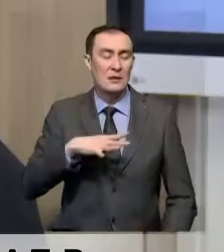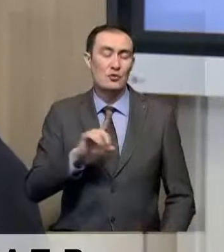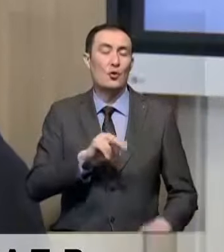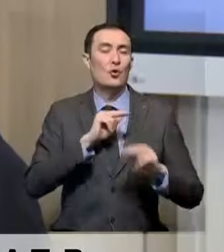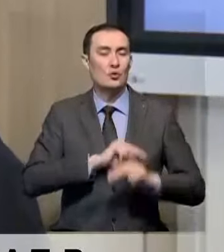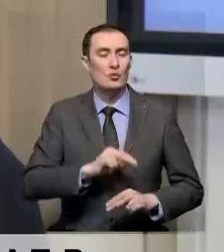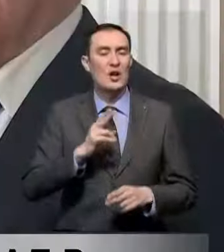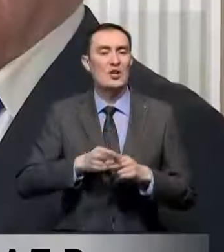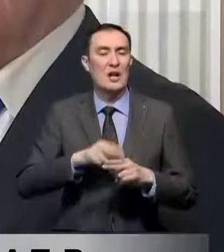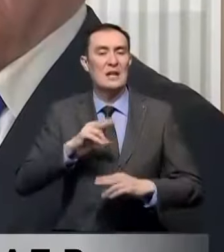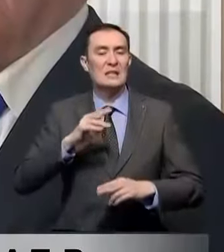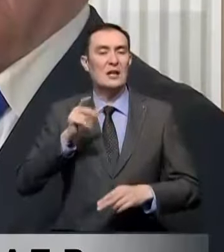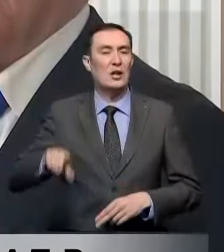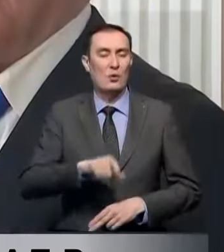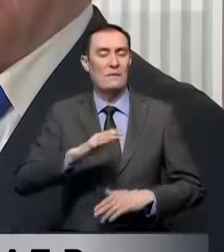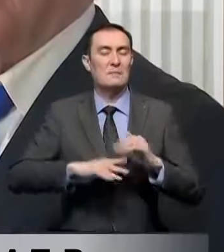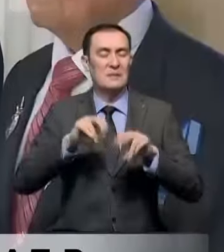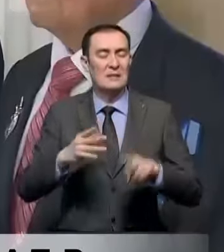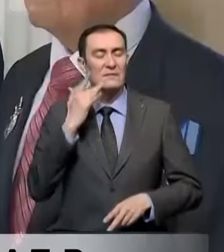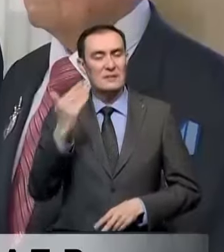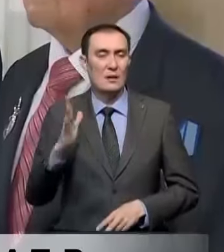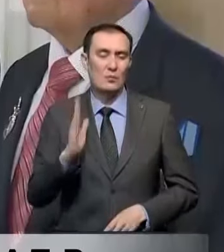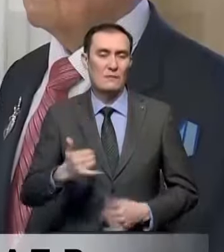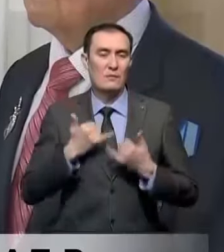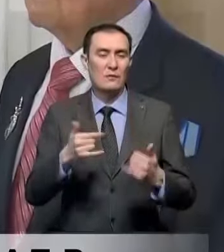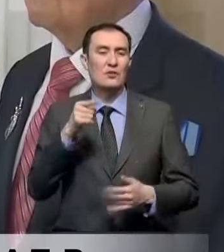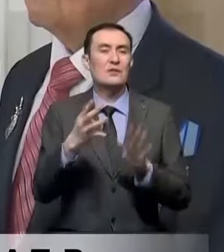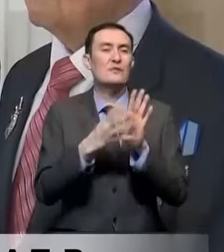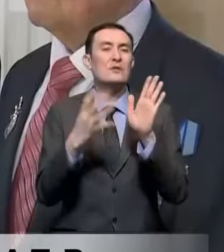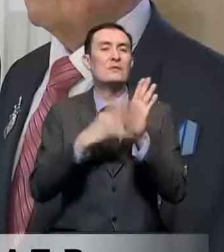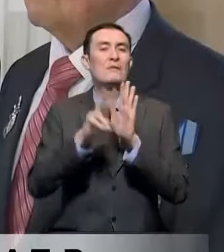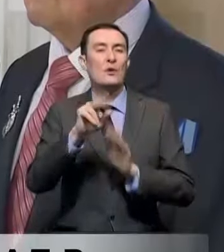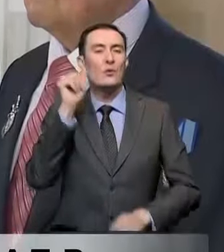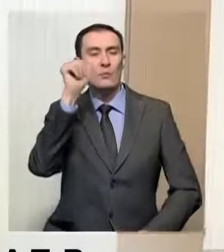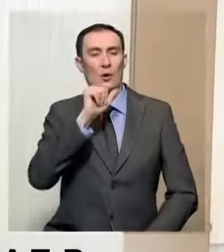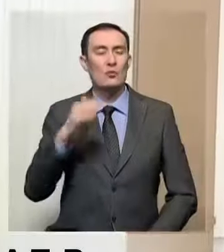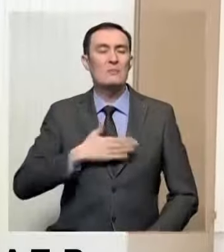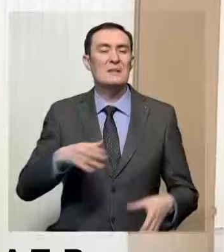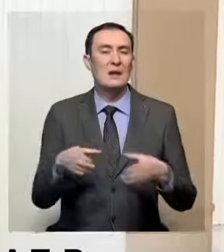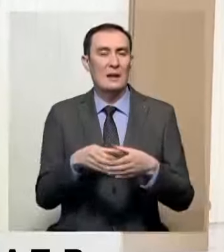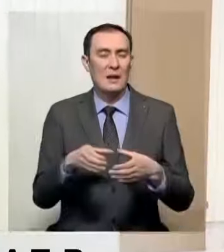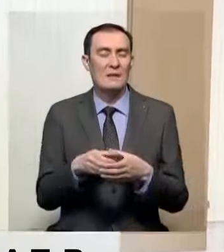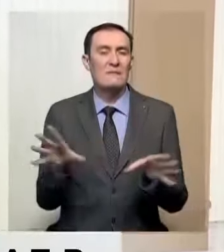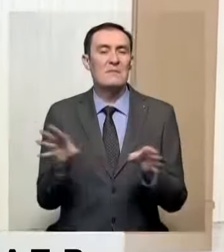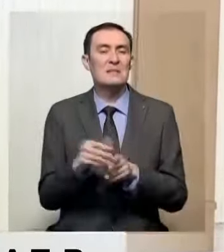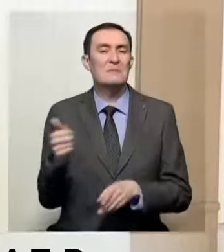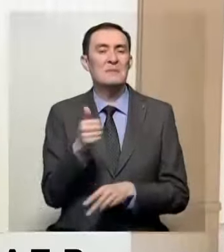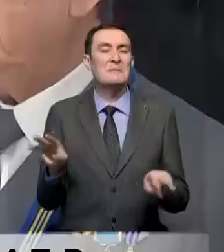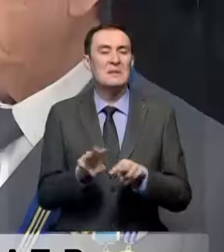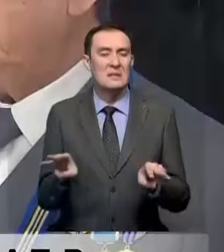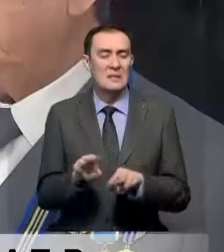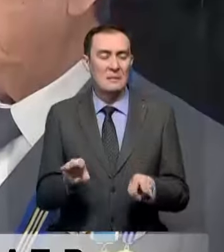труд железнодорожника будет всегда в почете. В 1992 году мы с делегацией во главе с премьер-министром